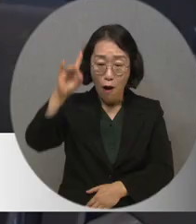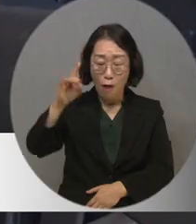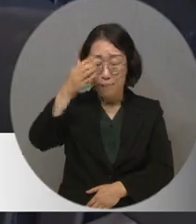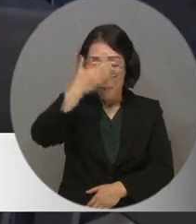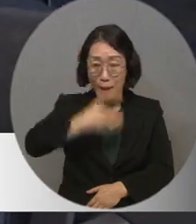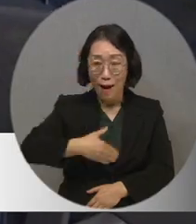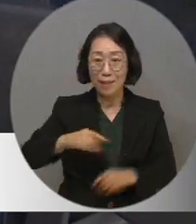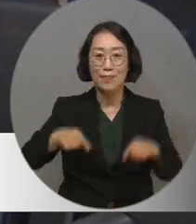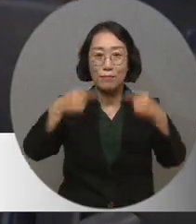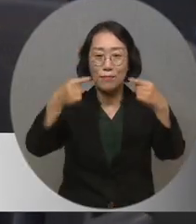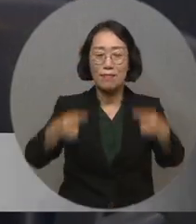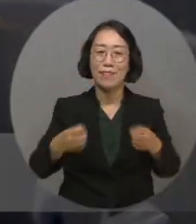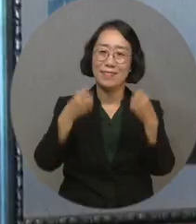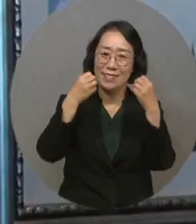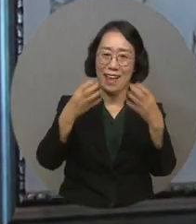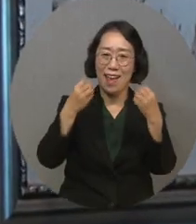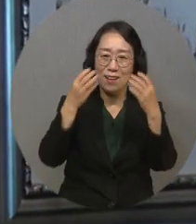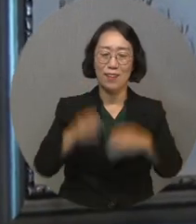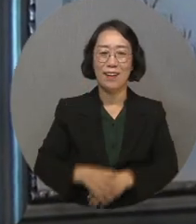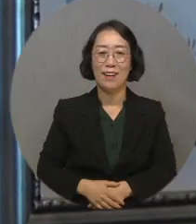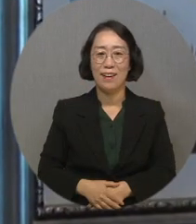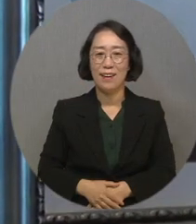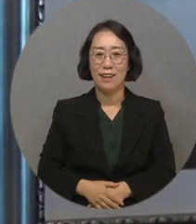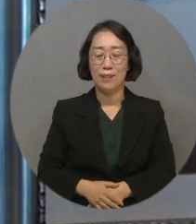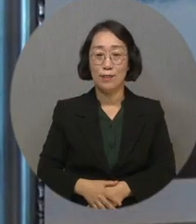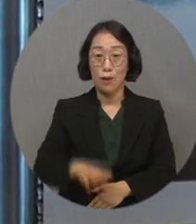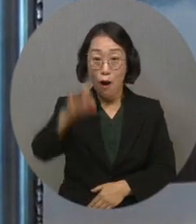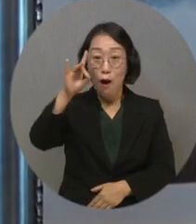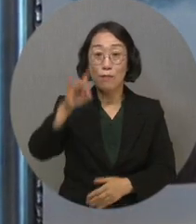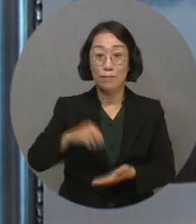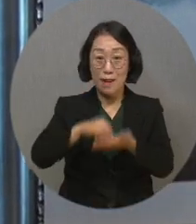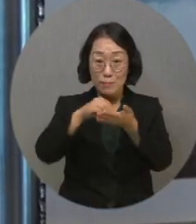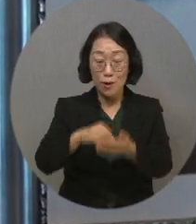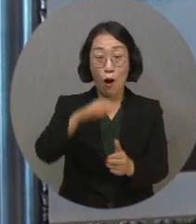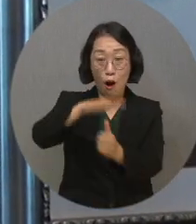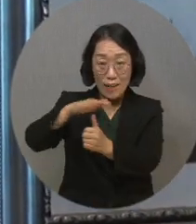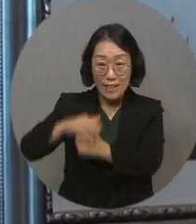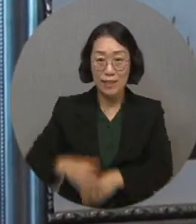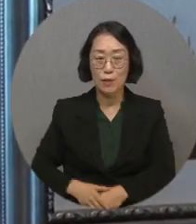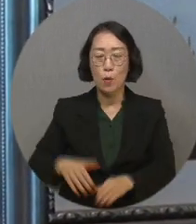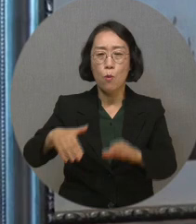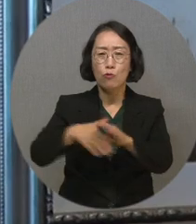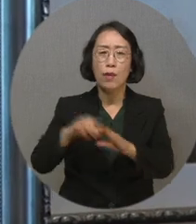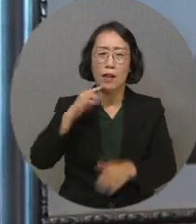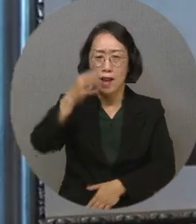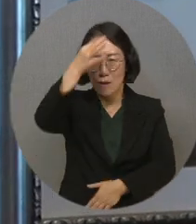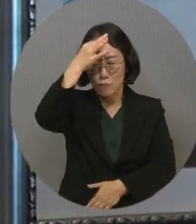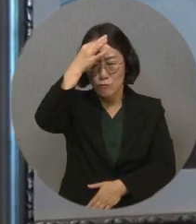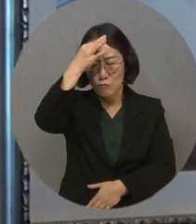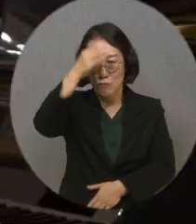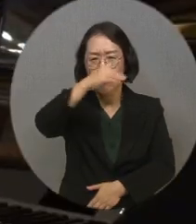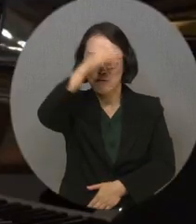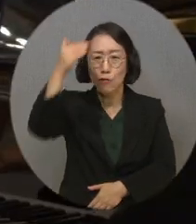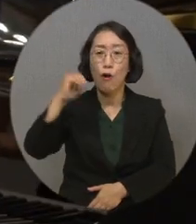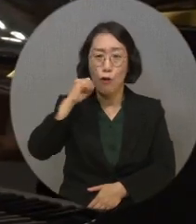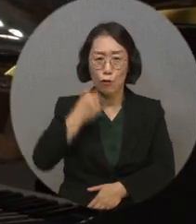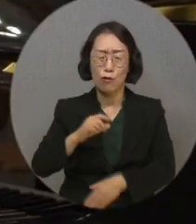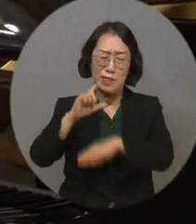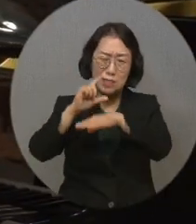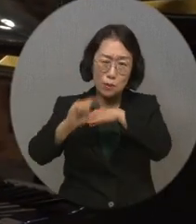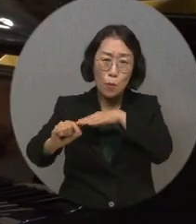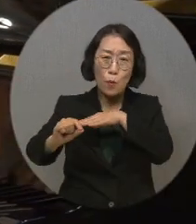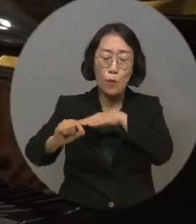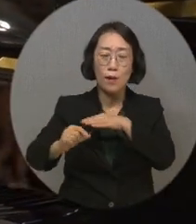뭔가 새로웠어요. 음악회가 처음이라는 어린이들처럼 문화예술을 접하기 어려운 시골 마을